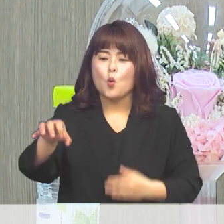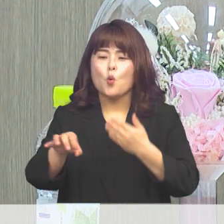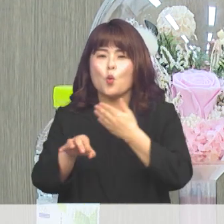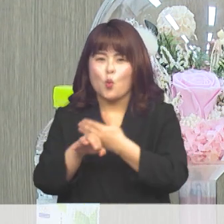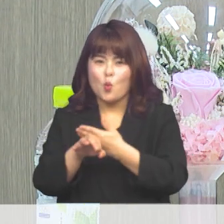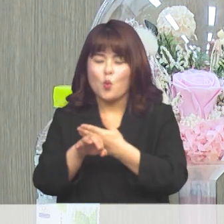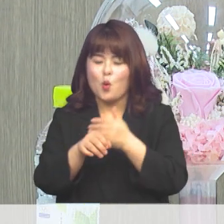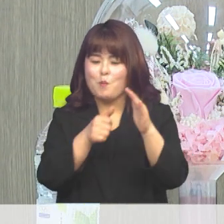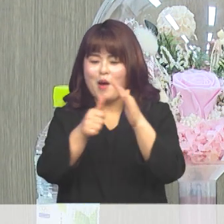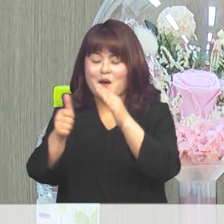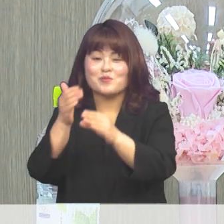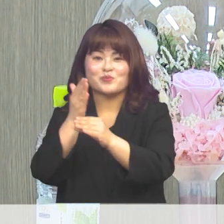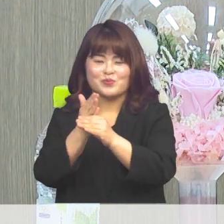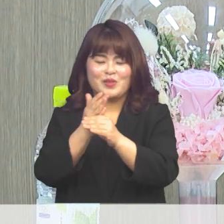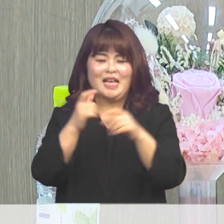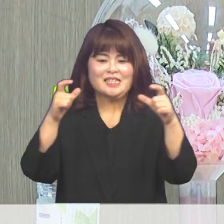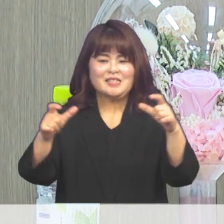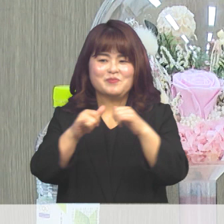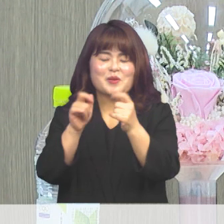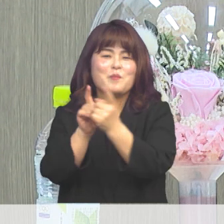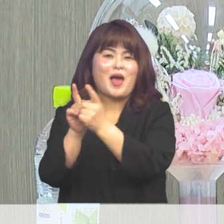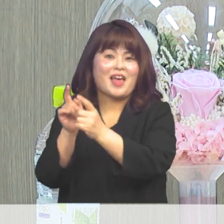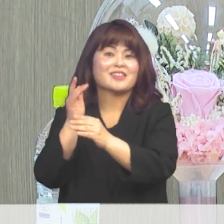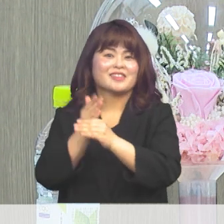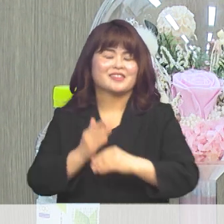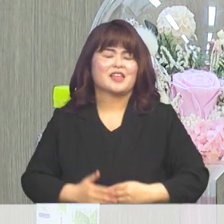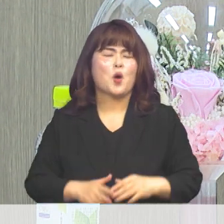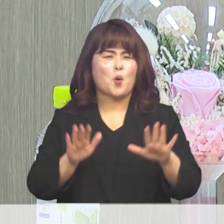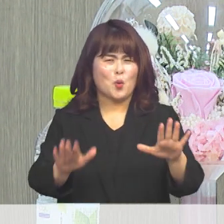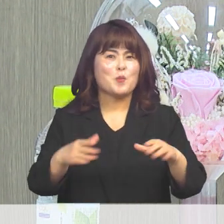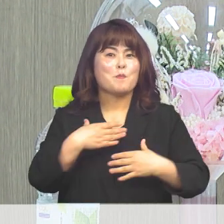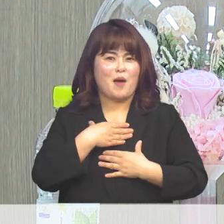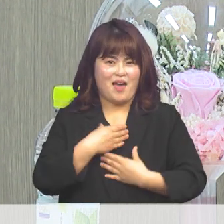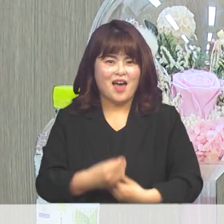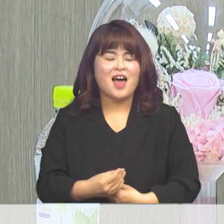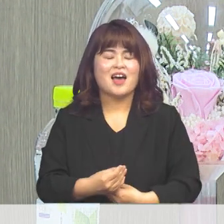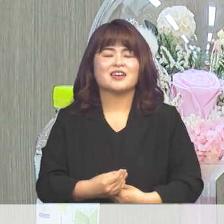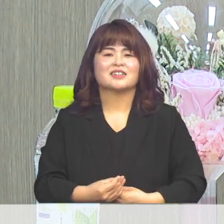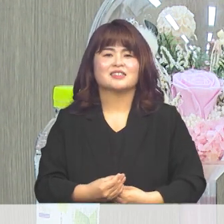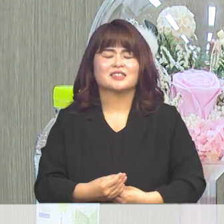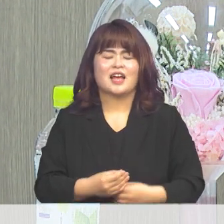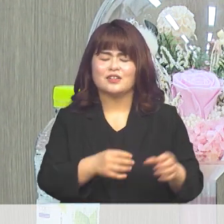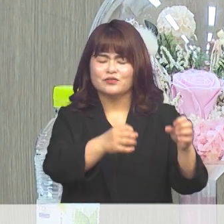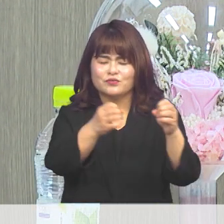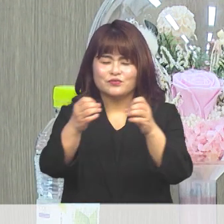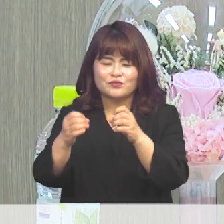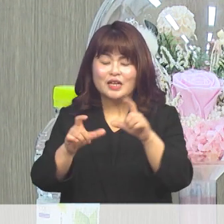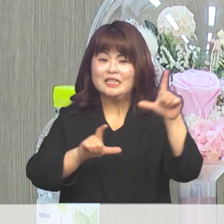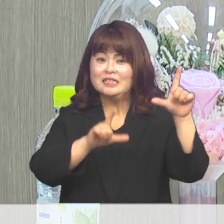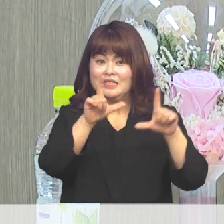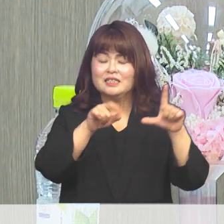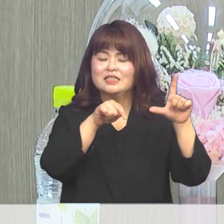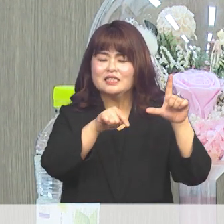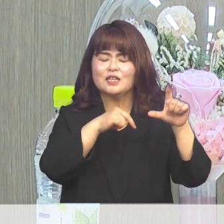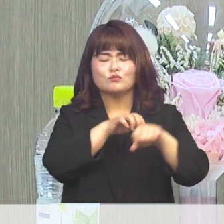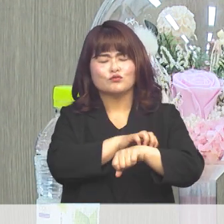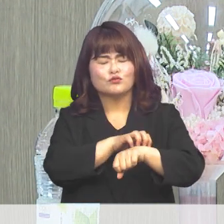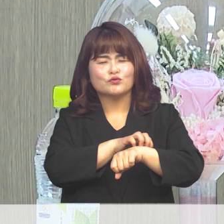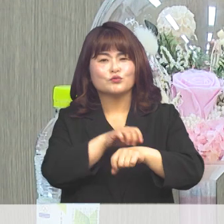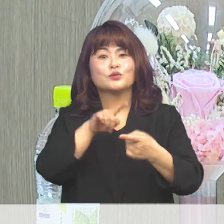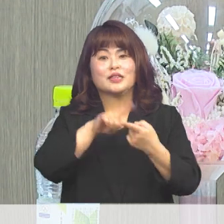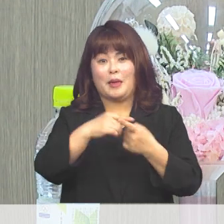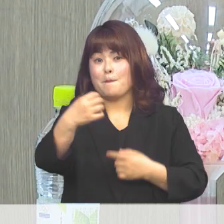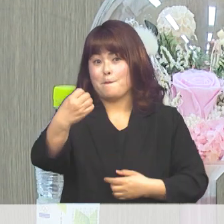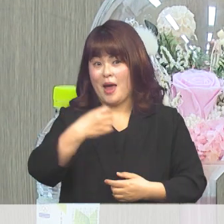순회 방문을 통해서 시민 여러분 뵙고 있습니다. 오늘 편안하게 많은 불편